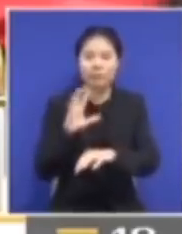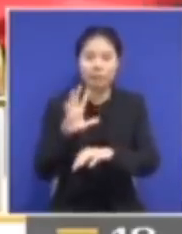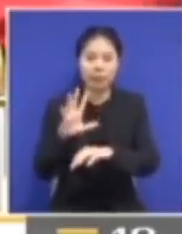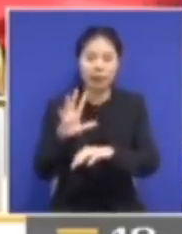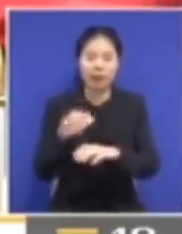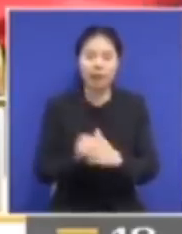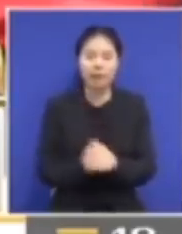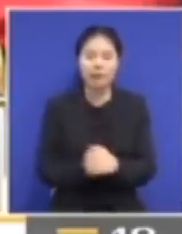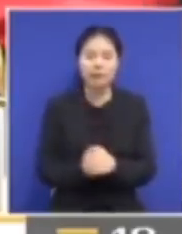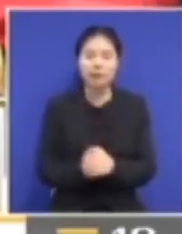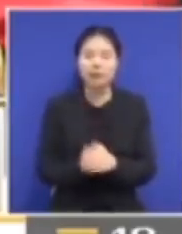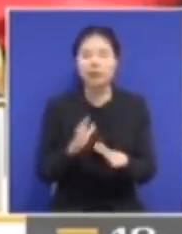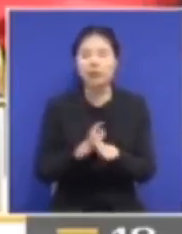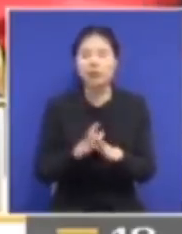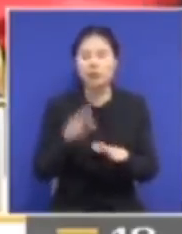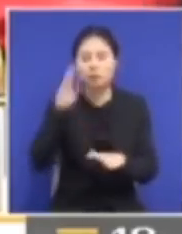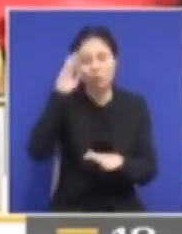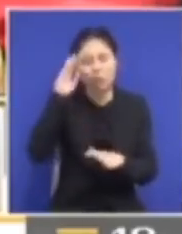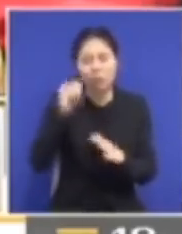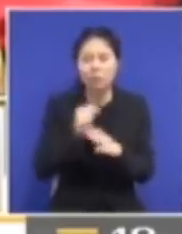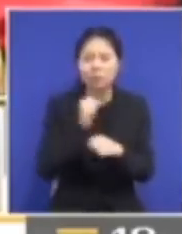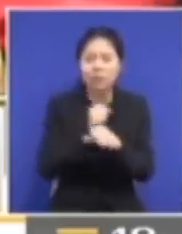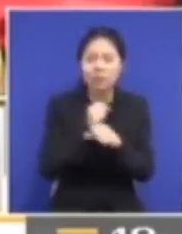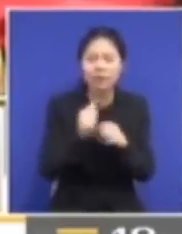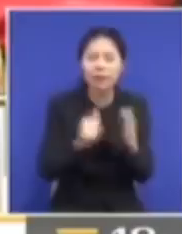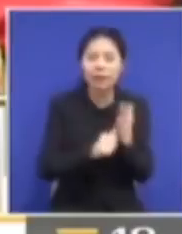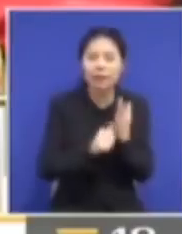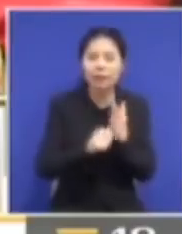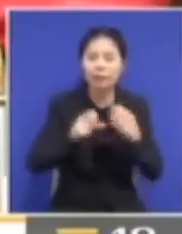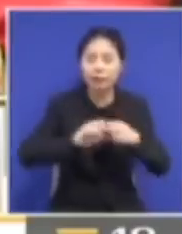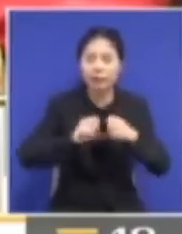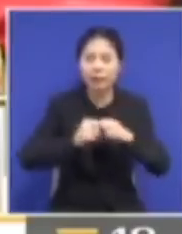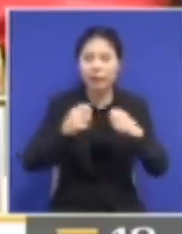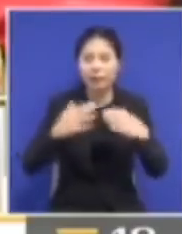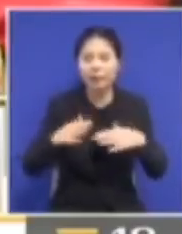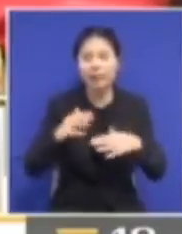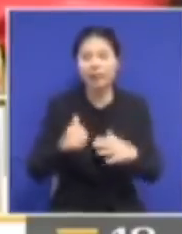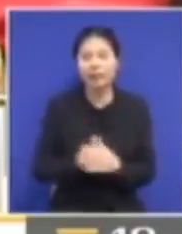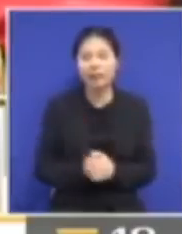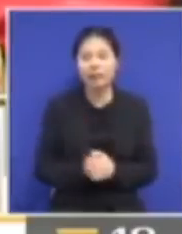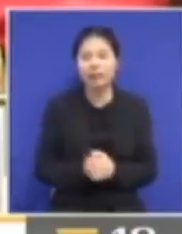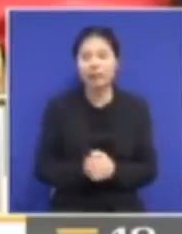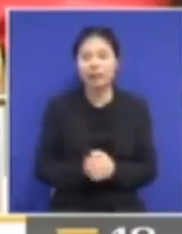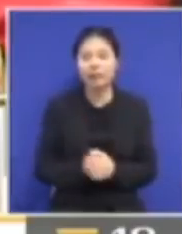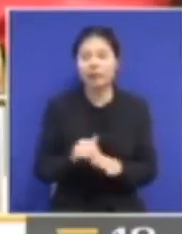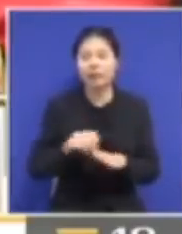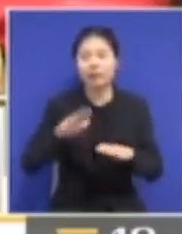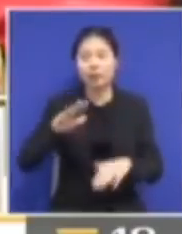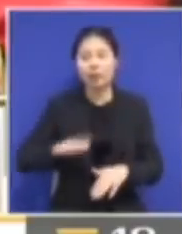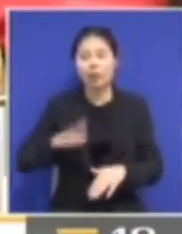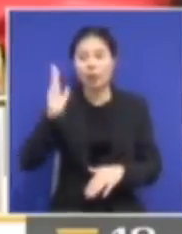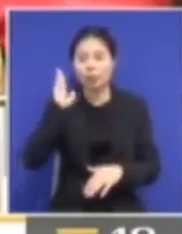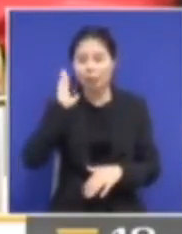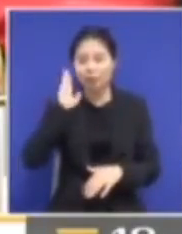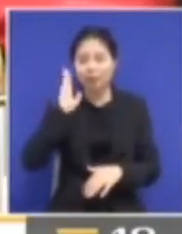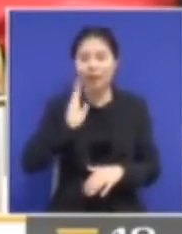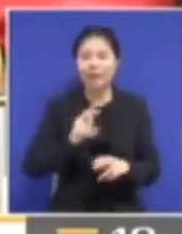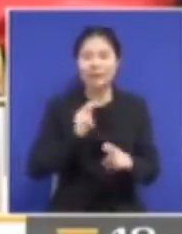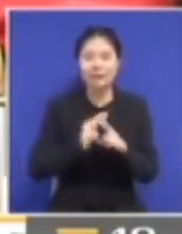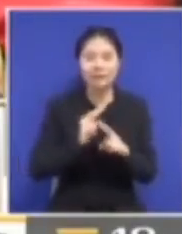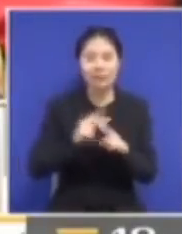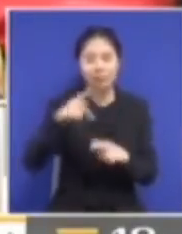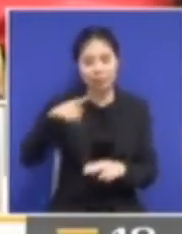คุณประยุทธ์ทำอะไรอยู่นะฮะแล้วโดยเฉพาะอย่างยิ่งน้องชายสุทธิรักษ์พลเอกปีชานะ